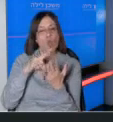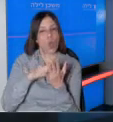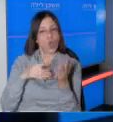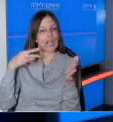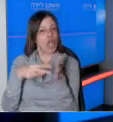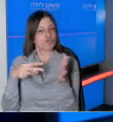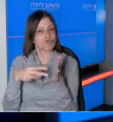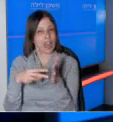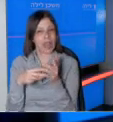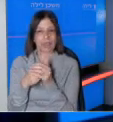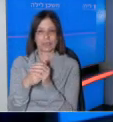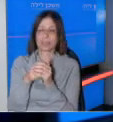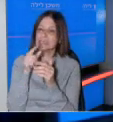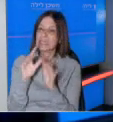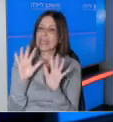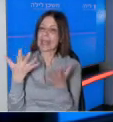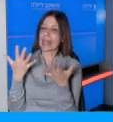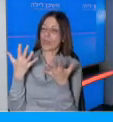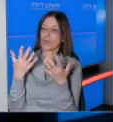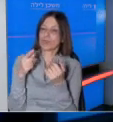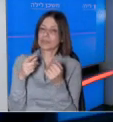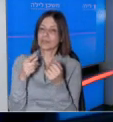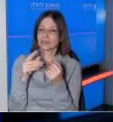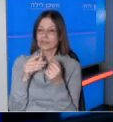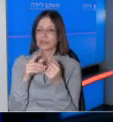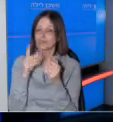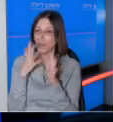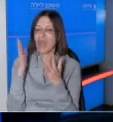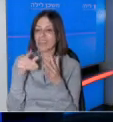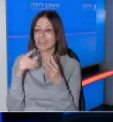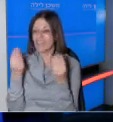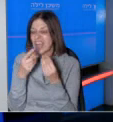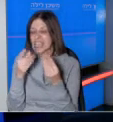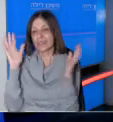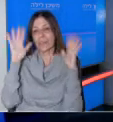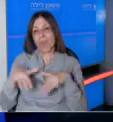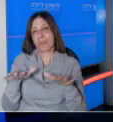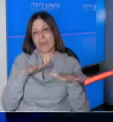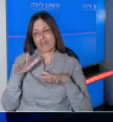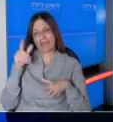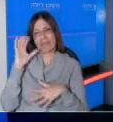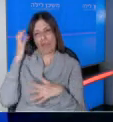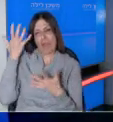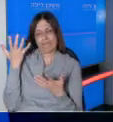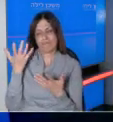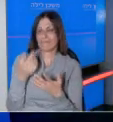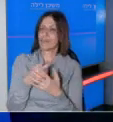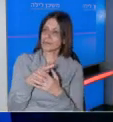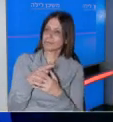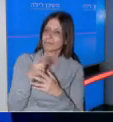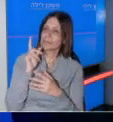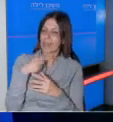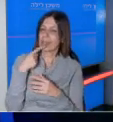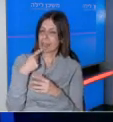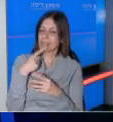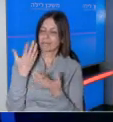החשמל. זה כאילו, אולי על זה... ציפול ממשלה. כן! כן, כן, כן. מטורף! א', בוא, צריכים לקרוא לילד